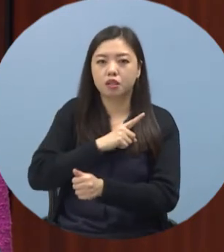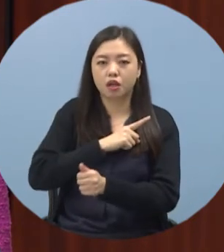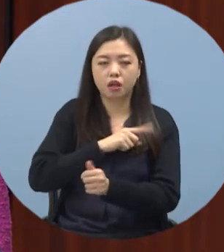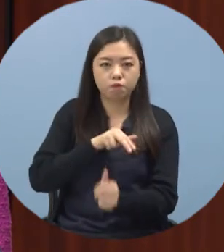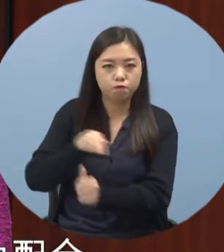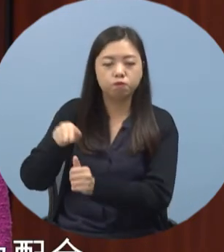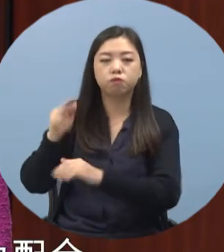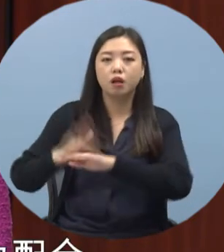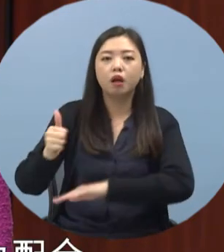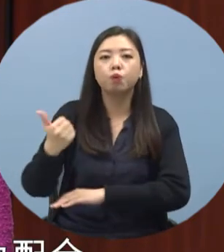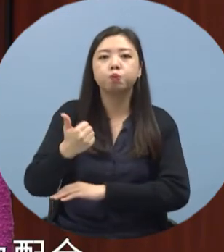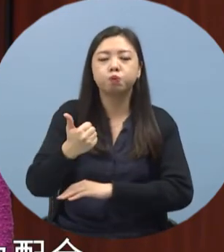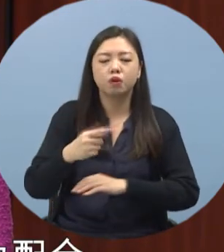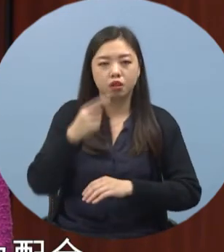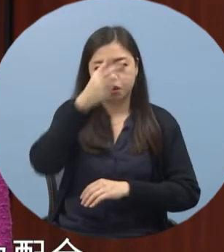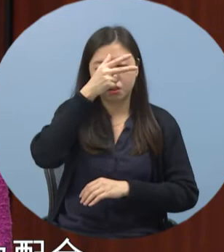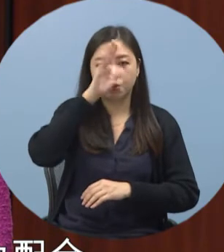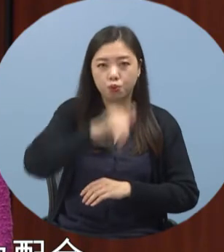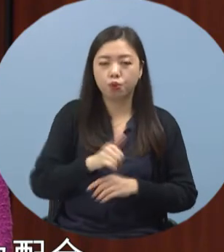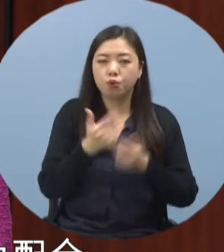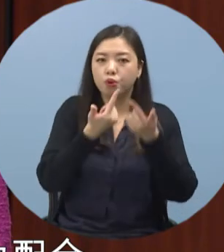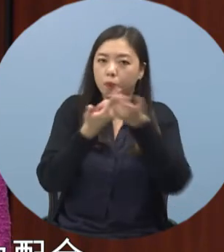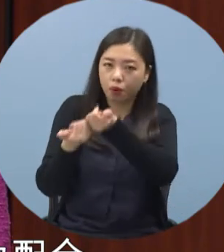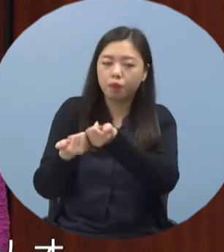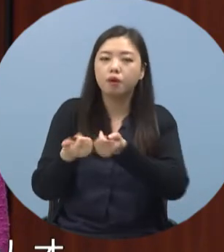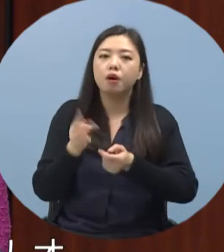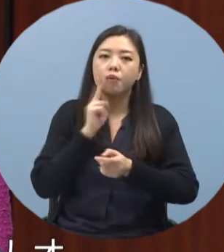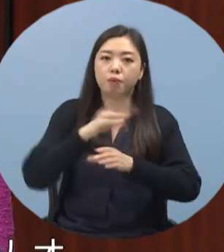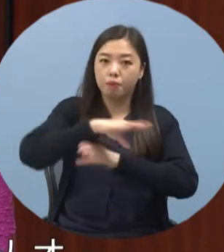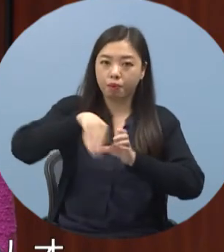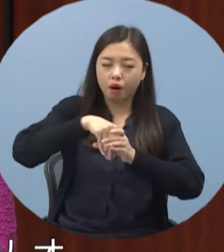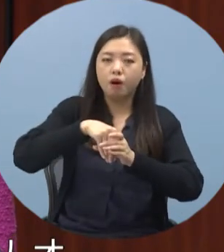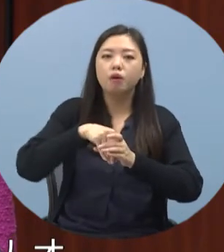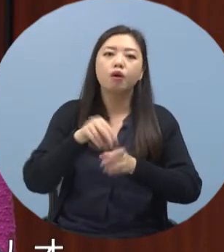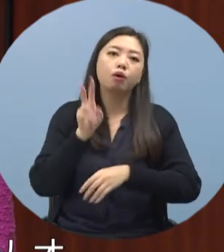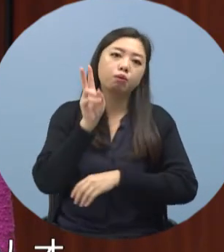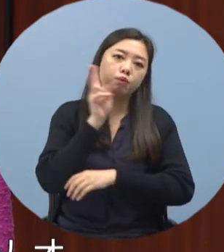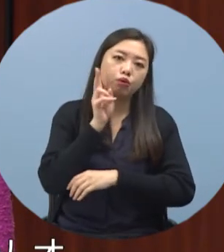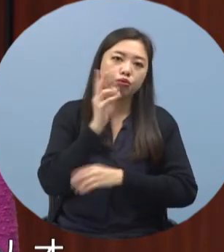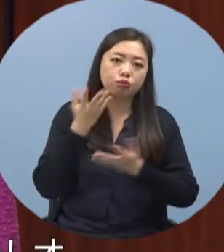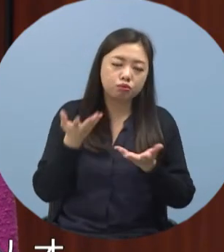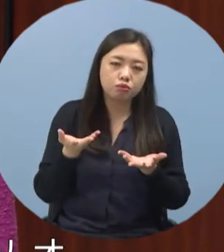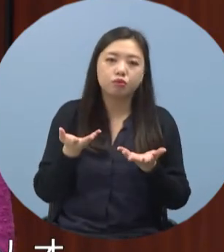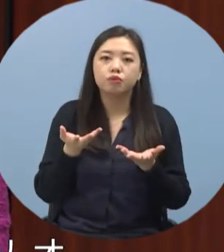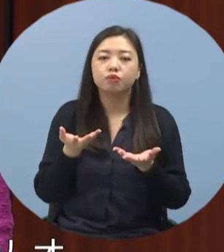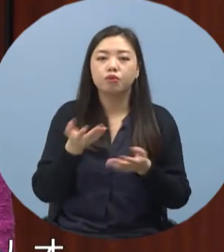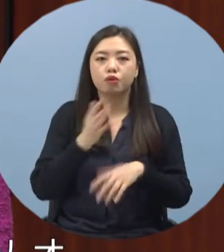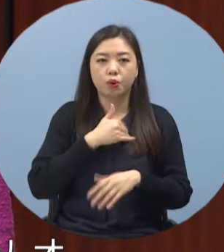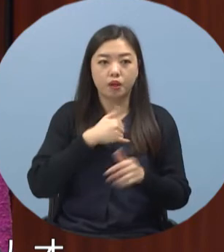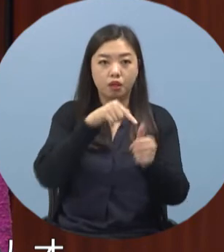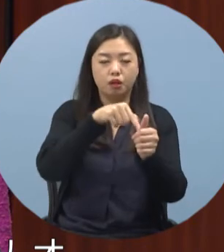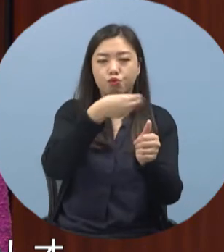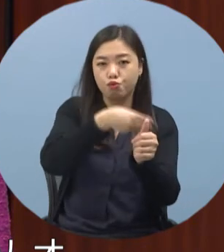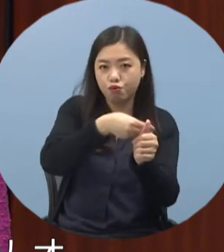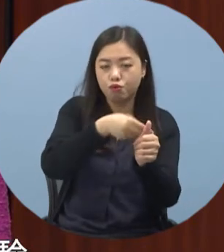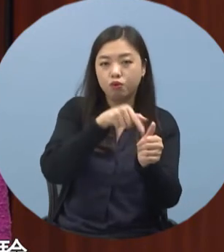人才。在這一方面，特區政府是會全面配合，包括如果有一些是會被培